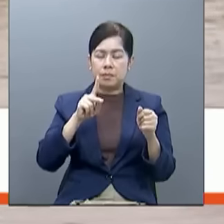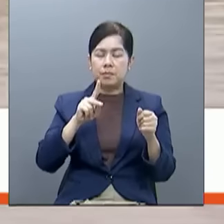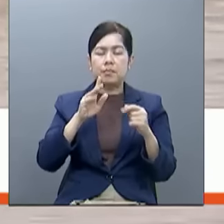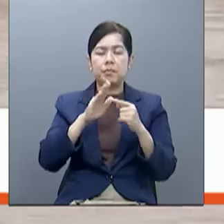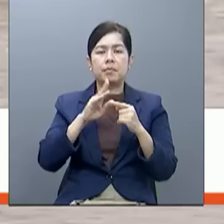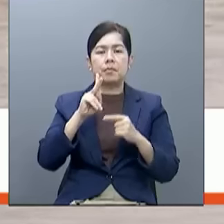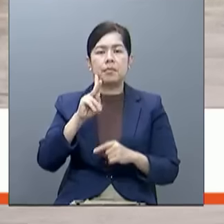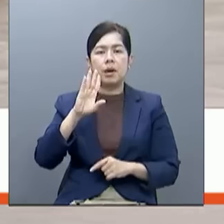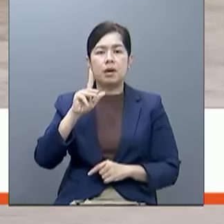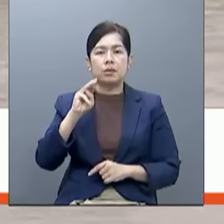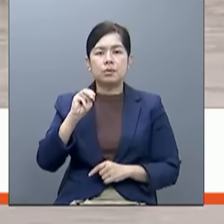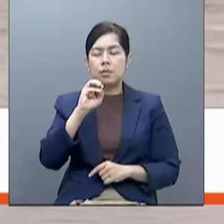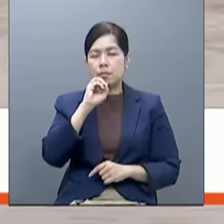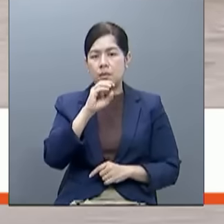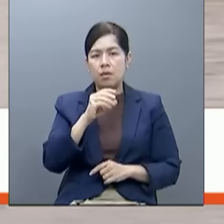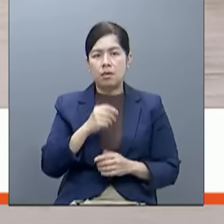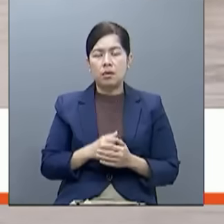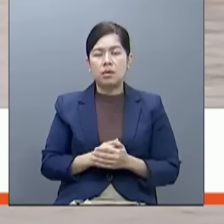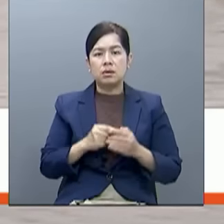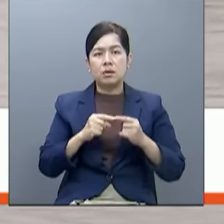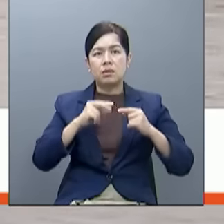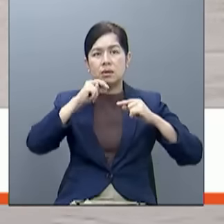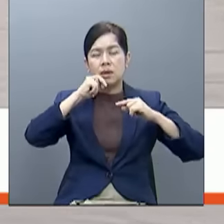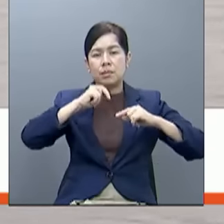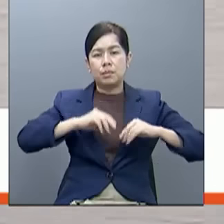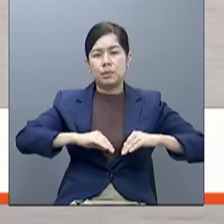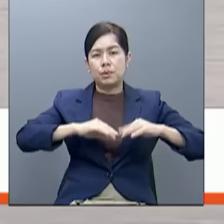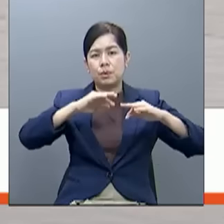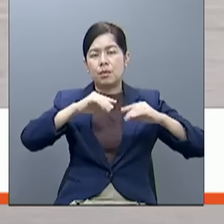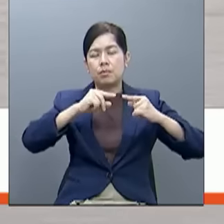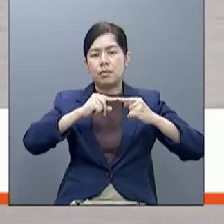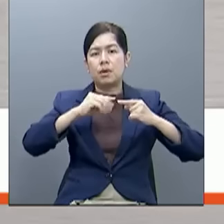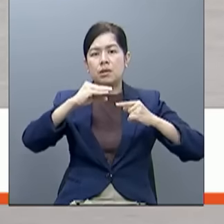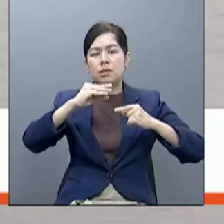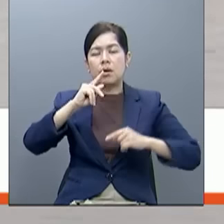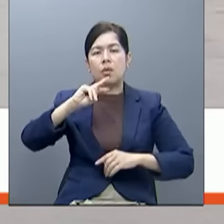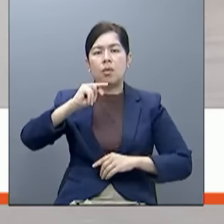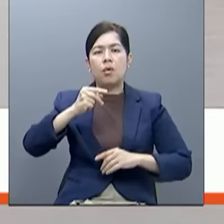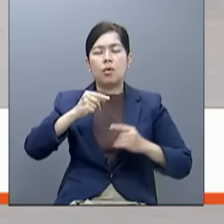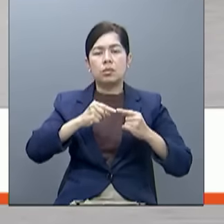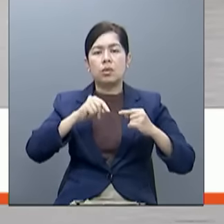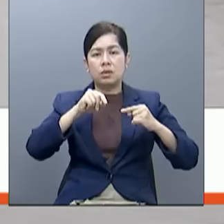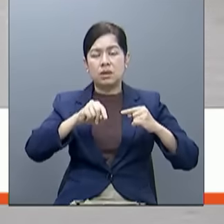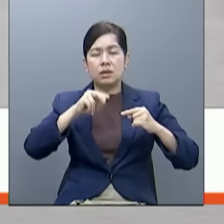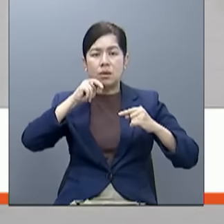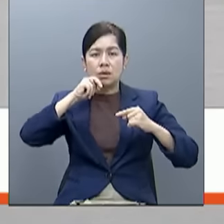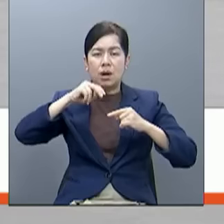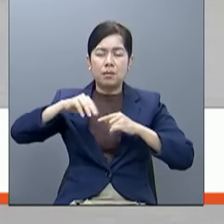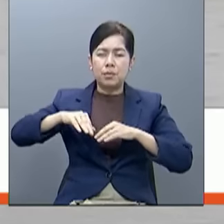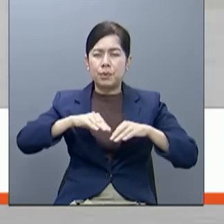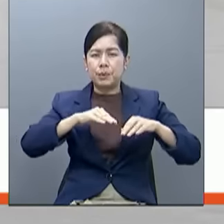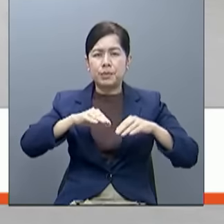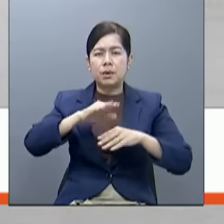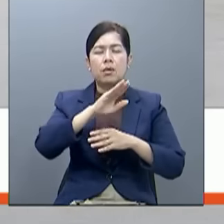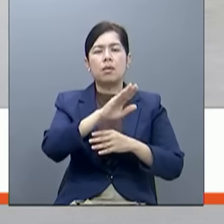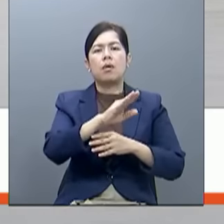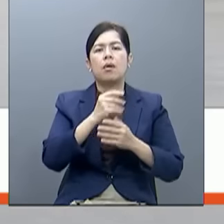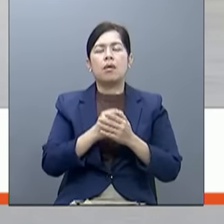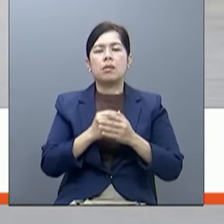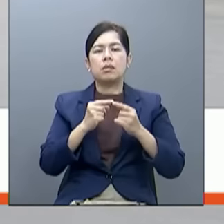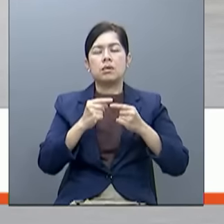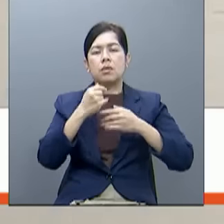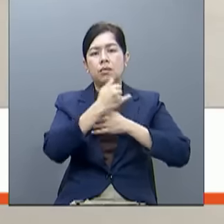ค่ะว่าน้ำที่ไหลหลากท่วมริมฝั่งแม่น้ำโขงในขณะนี้เป็นน้ำที่ไหลมาจากประเทศเพื่อนบ้านค่ะทั้งจากน้ำอูน้ำ